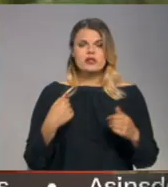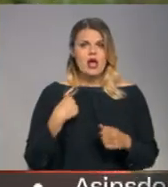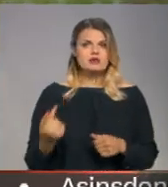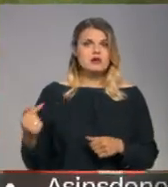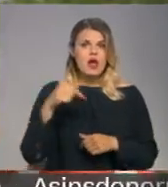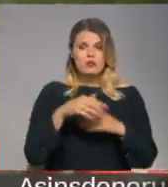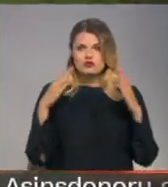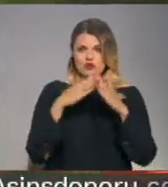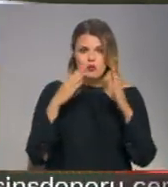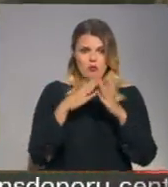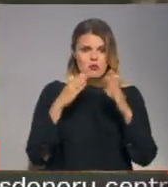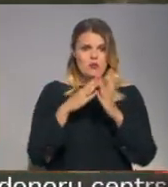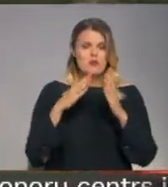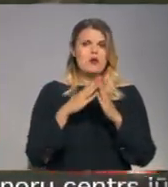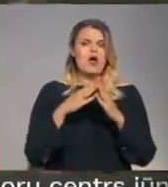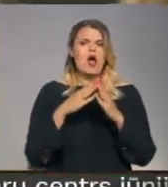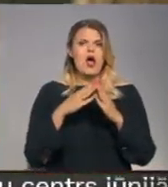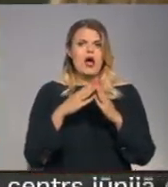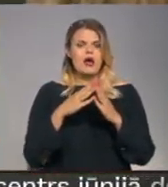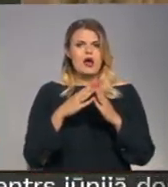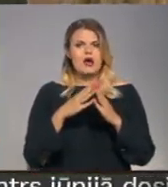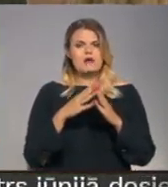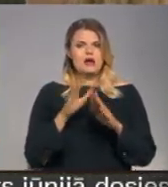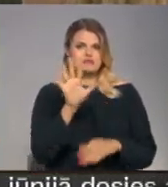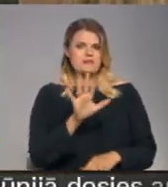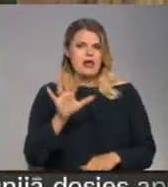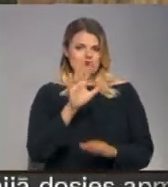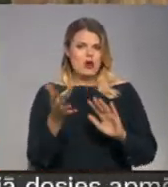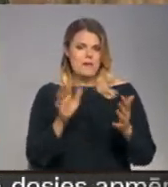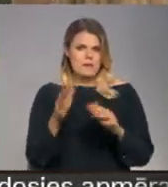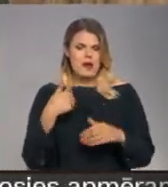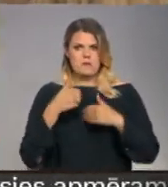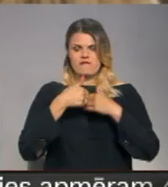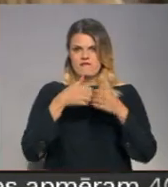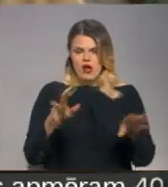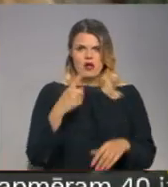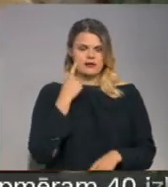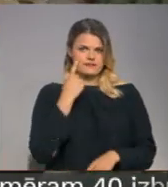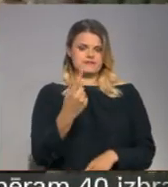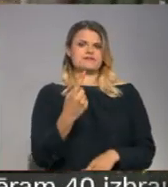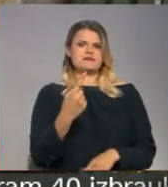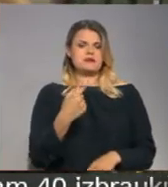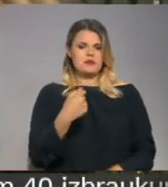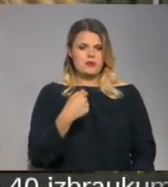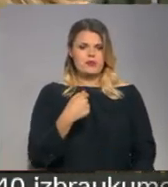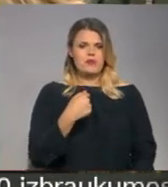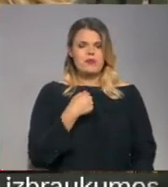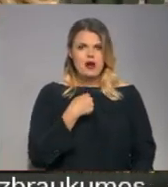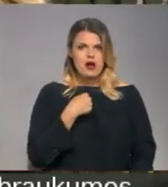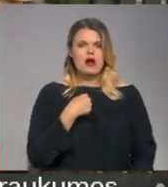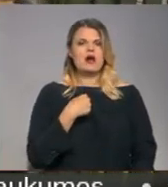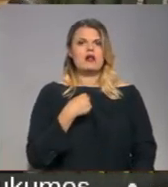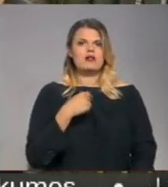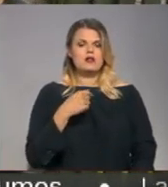atgriežos mājās, arī pulkstens bez 15:05. Es atveru durvis un es atkal konstatēju, ka man ir